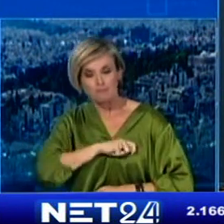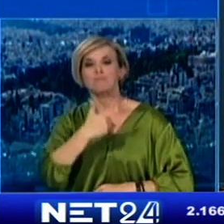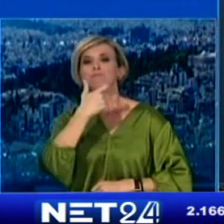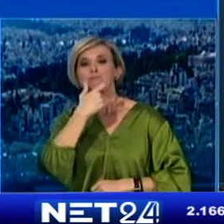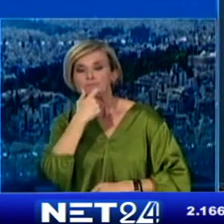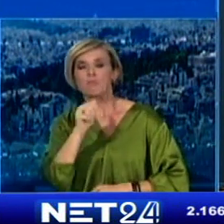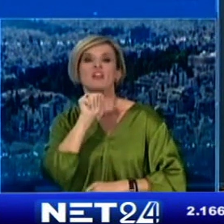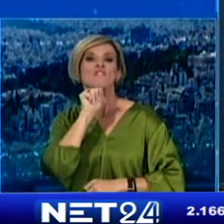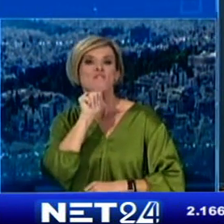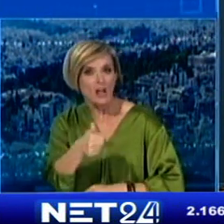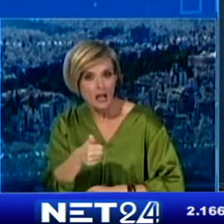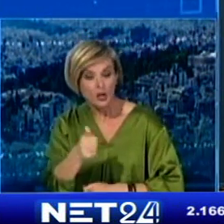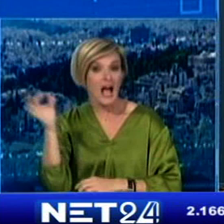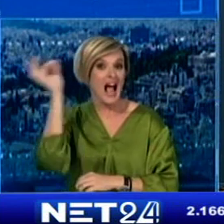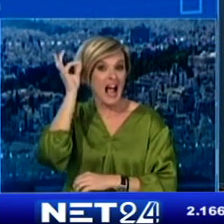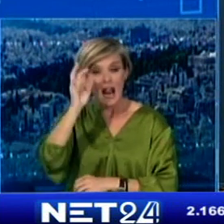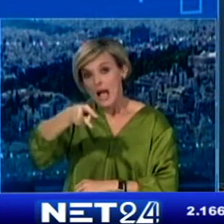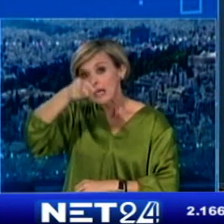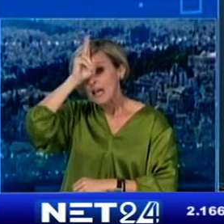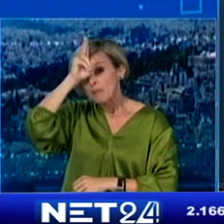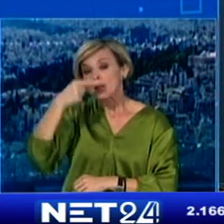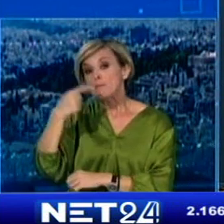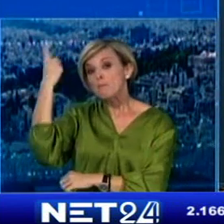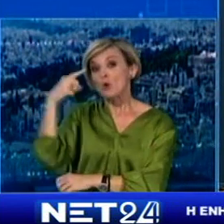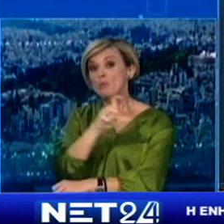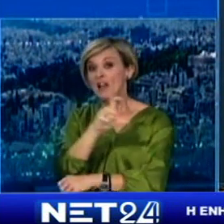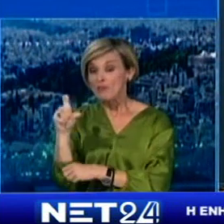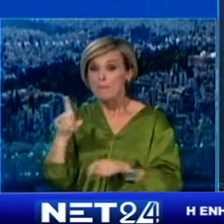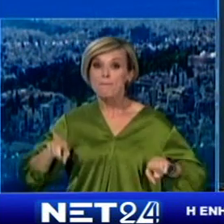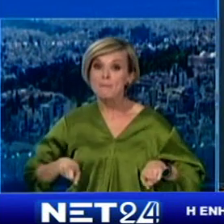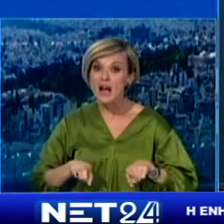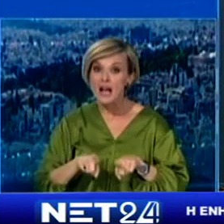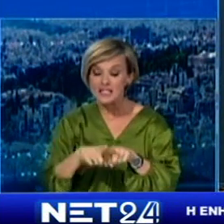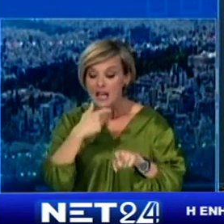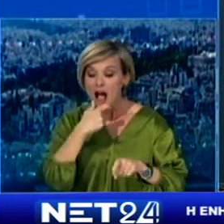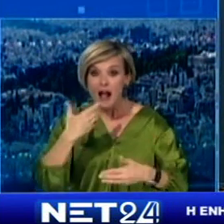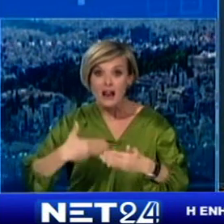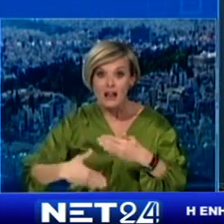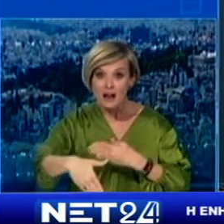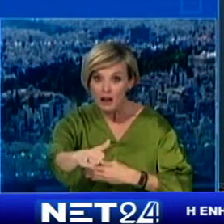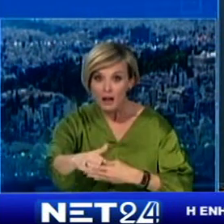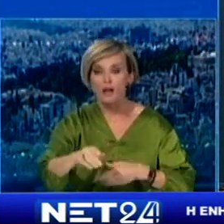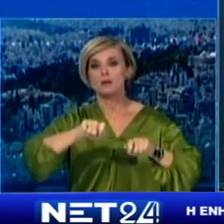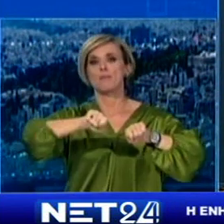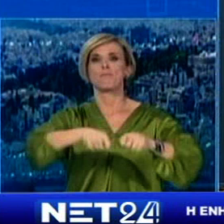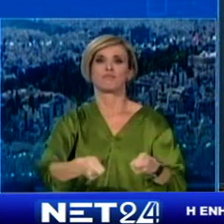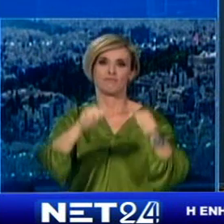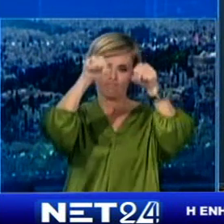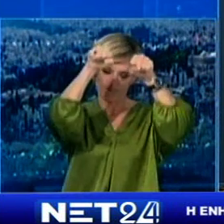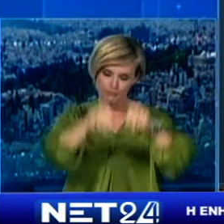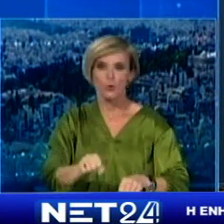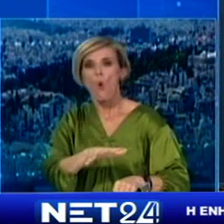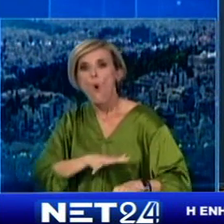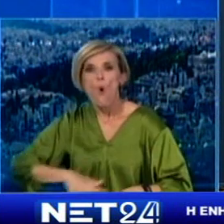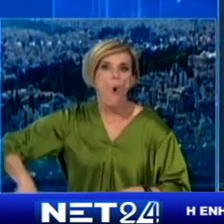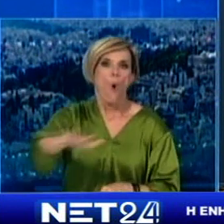και Βέλγιο. Η Γαλλία και η Γερμανία από την προηγούμενη εβδομάδα και το Ηνωμένο Βασίλειο εντός της τρέχουσας εβδομάδας προχώρησαν σε